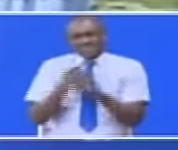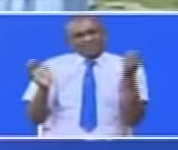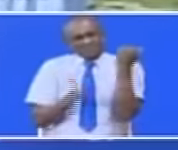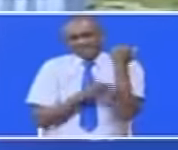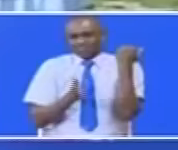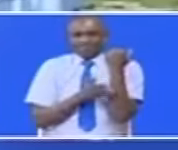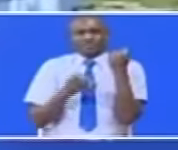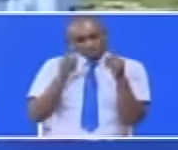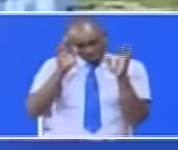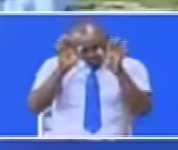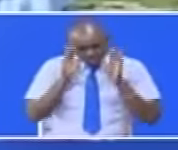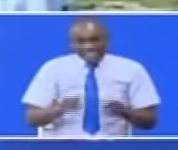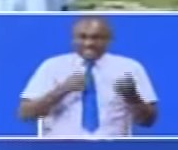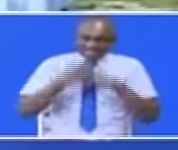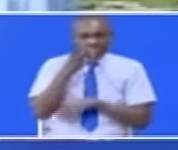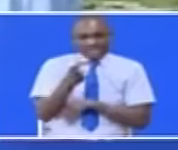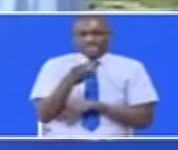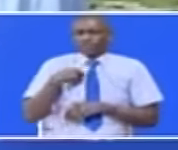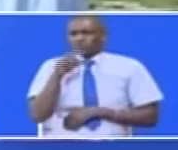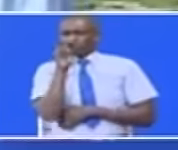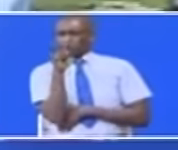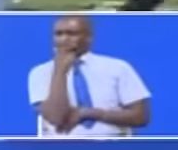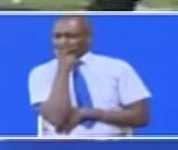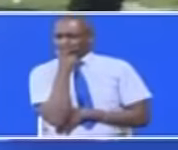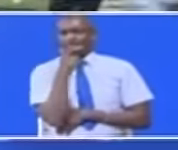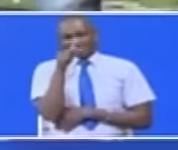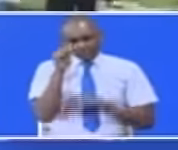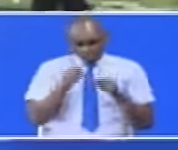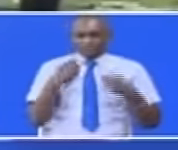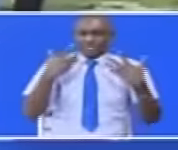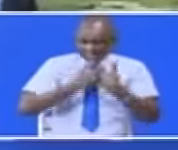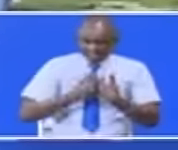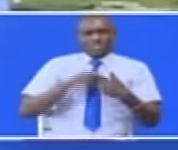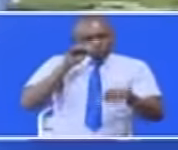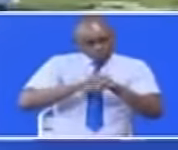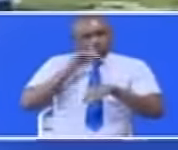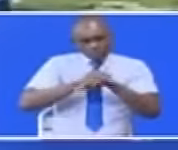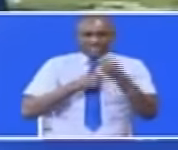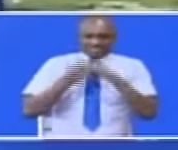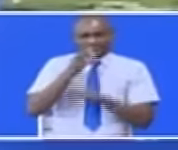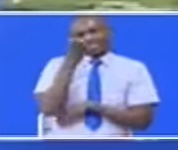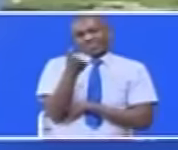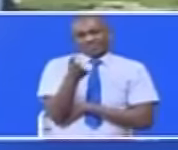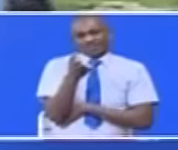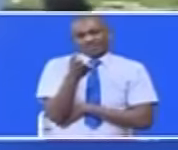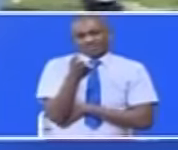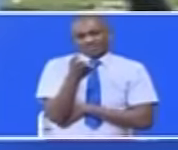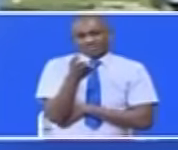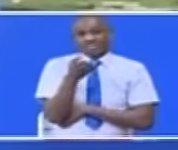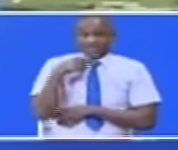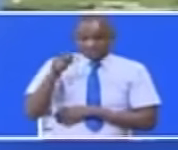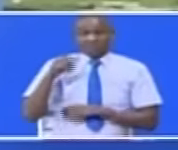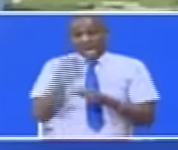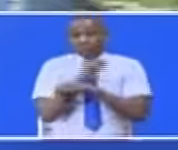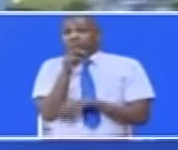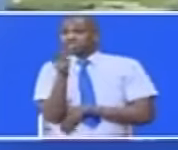activities. Yeah, so there was a need and there's a gap to engage children in more meaningful activities besides watching